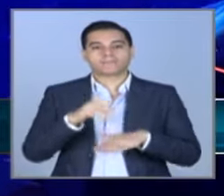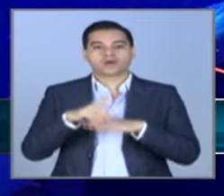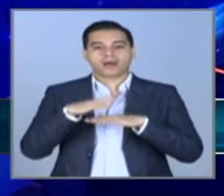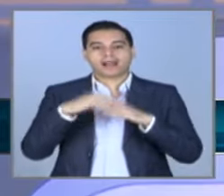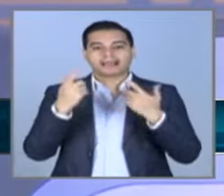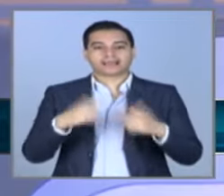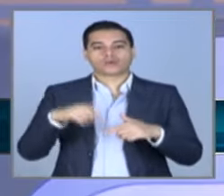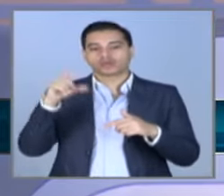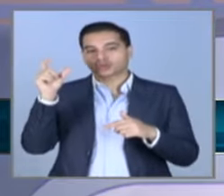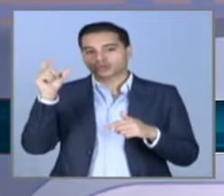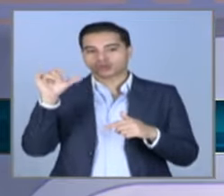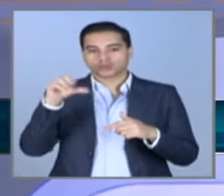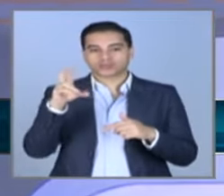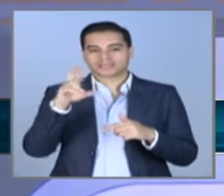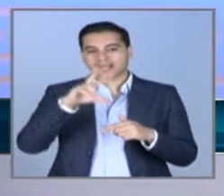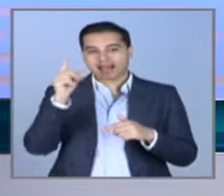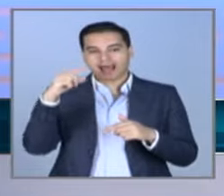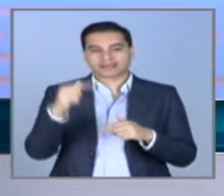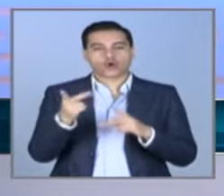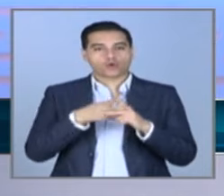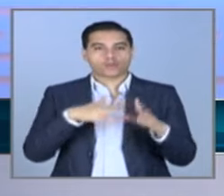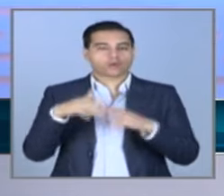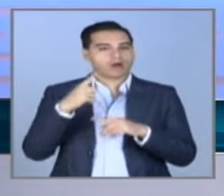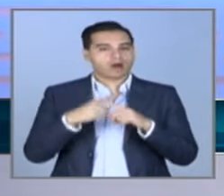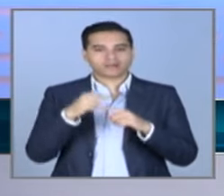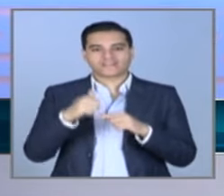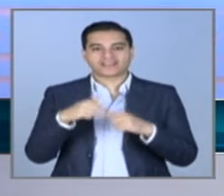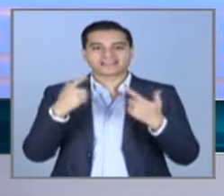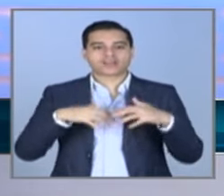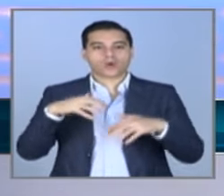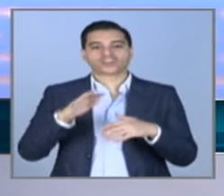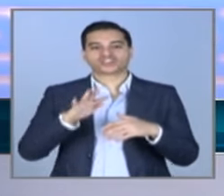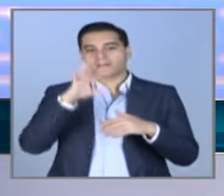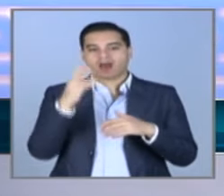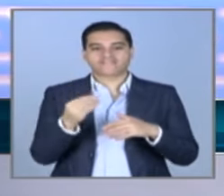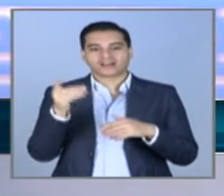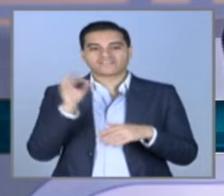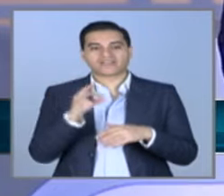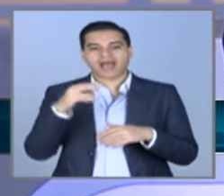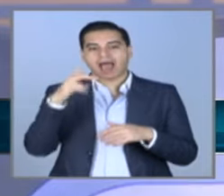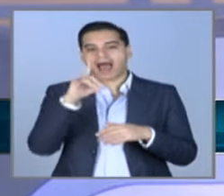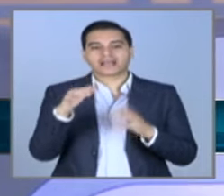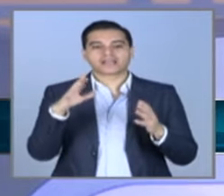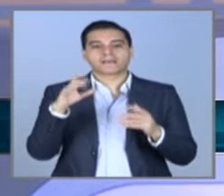دولة نيوزيلندا؟ جمهوري. غلط. في أي من دول شمال إفريقيا يقع كهف علي بابا؟